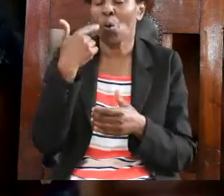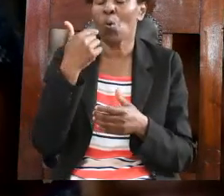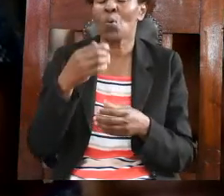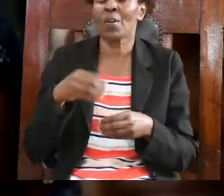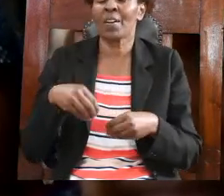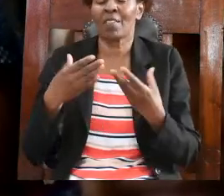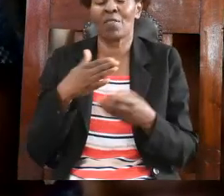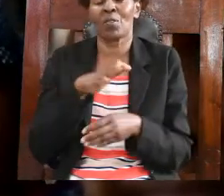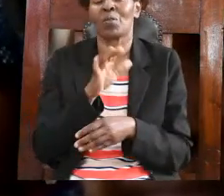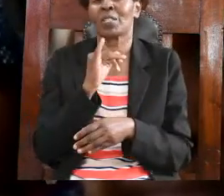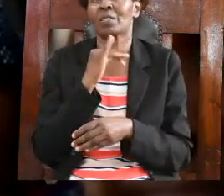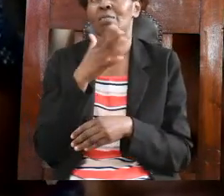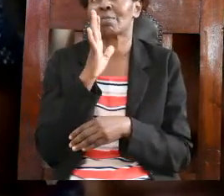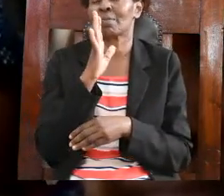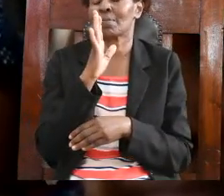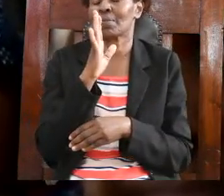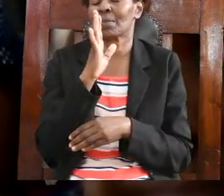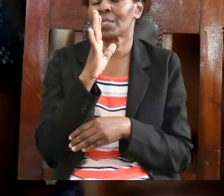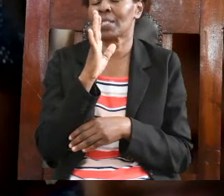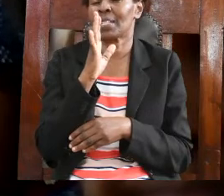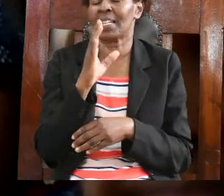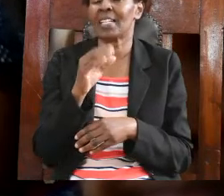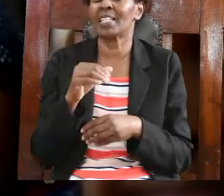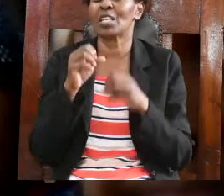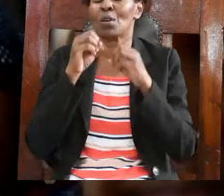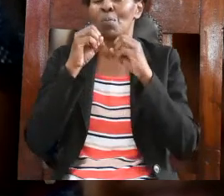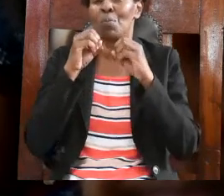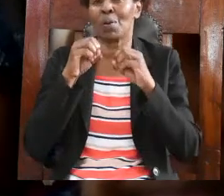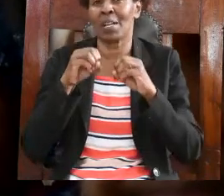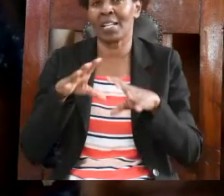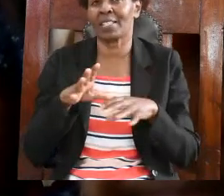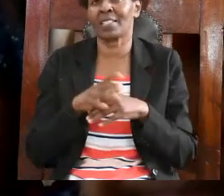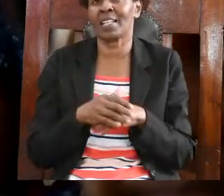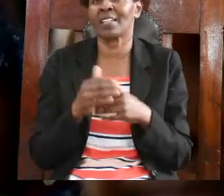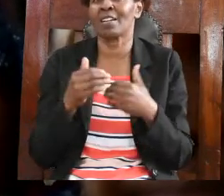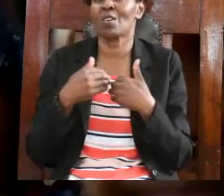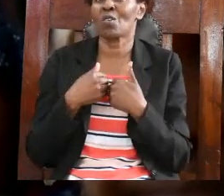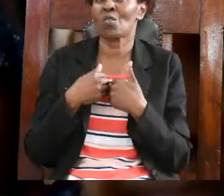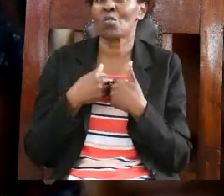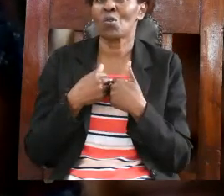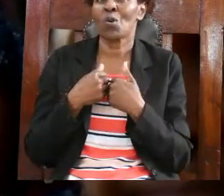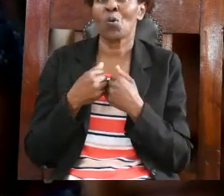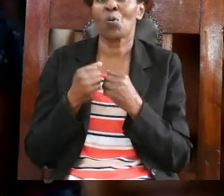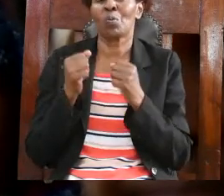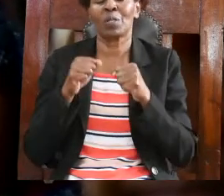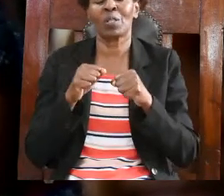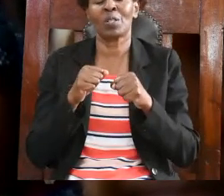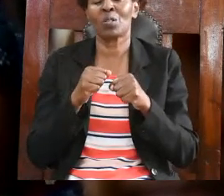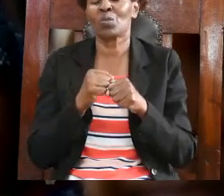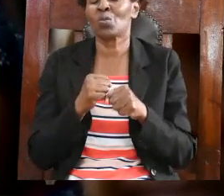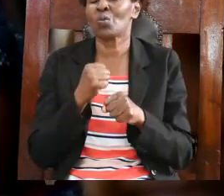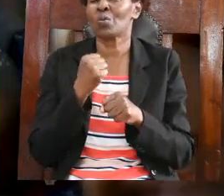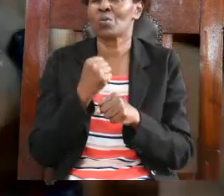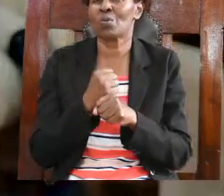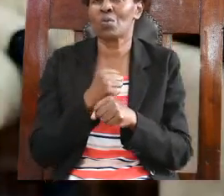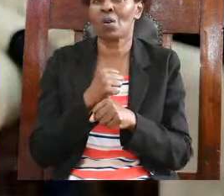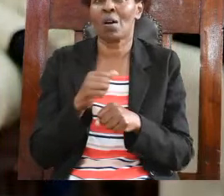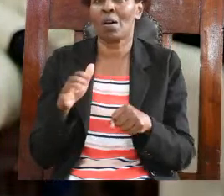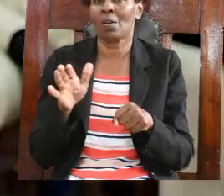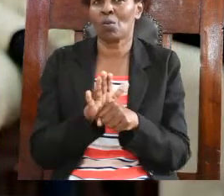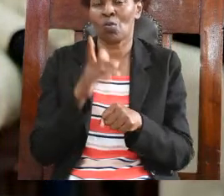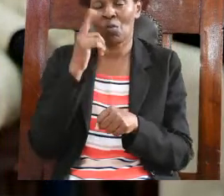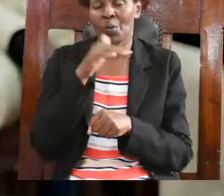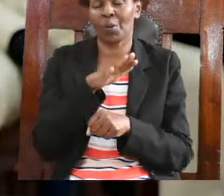ni Mungu, na kile kimesalia atabariki na ana uwezo hata wa kutosheleza mahitaji yangu